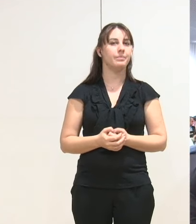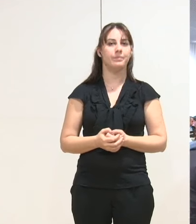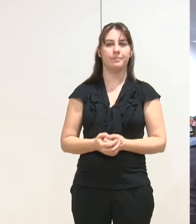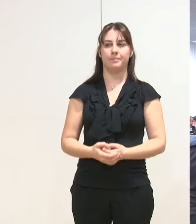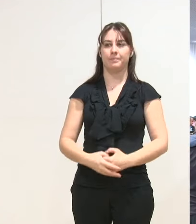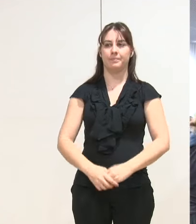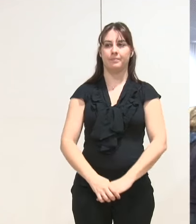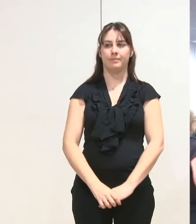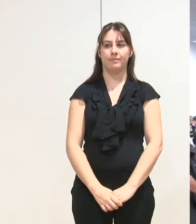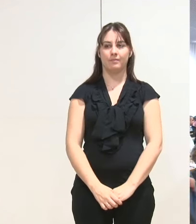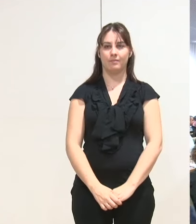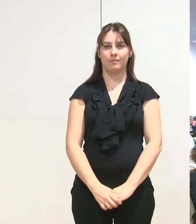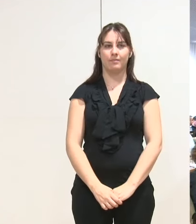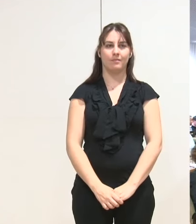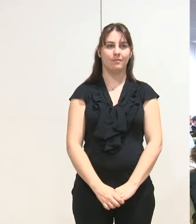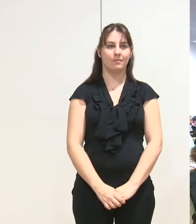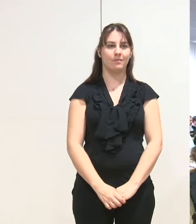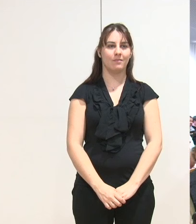parole j'avis